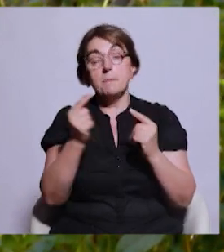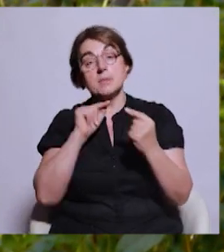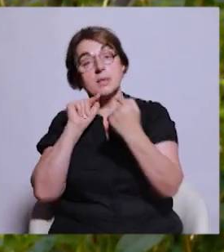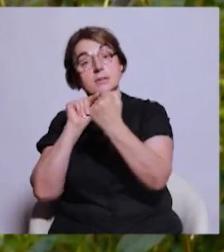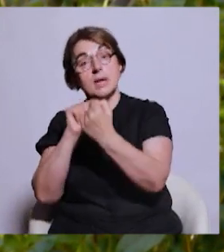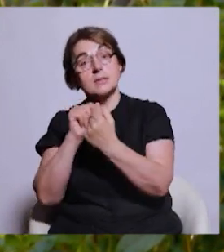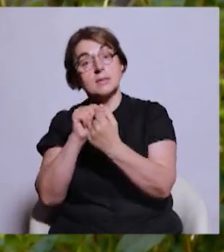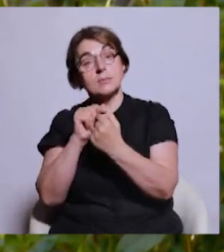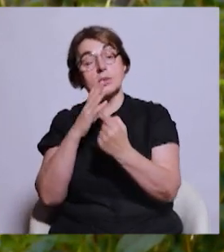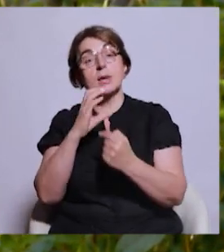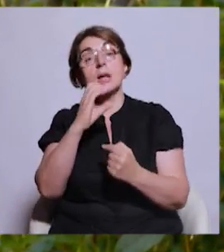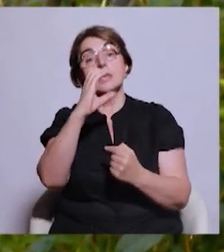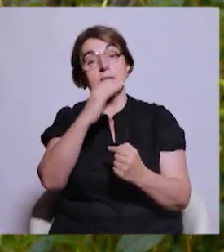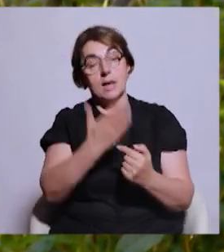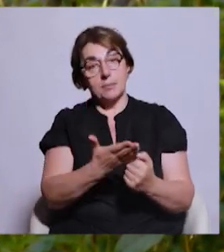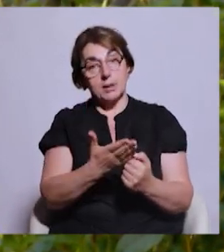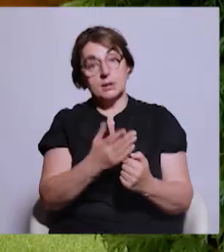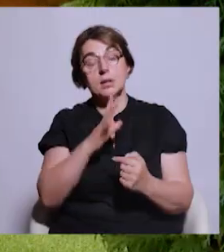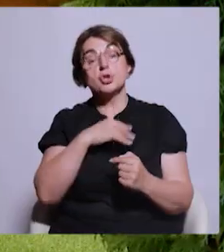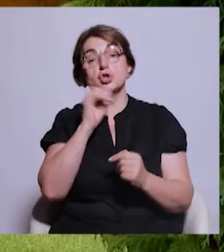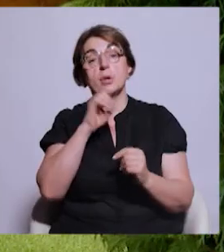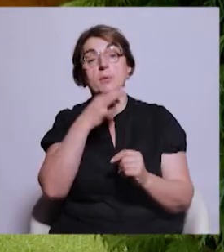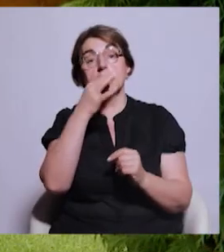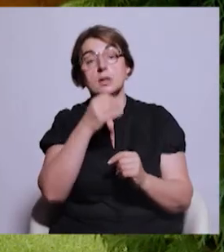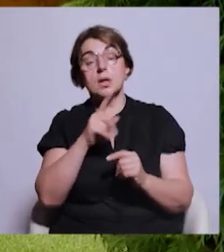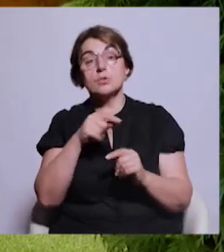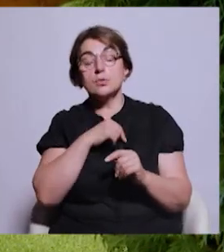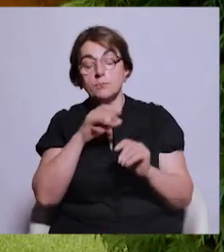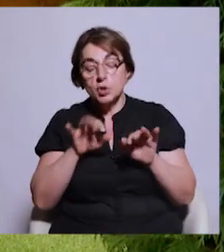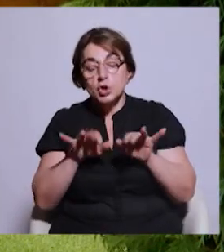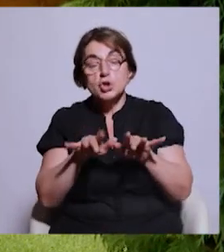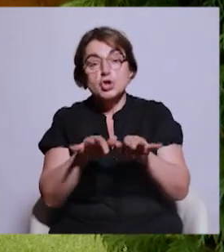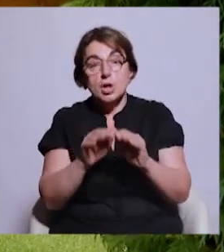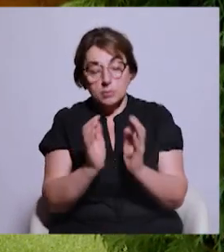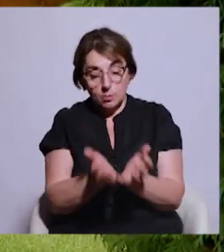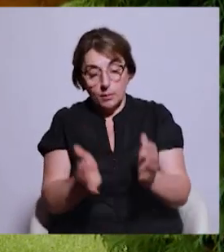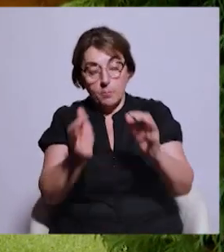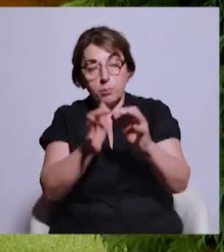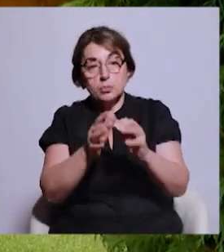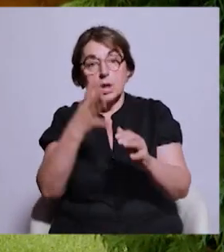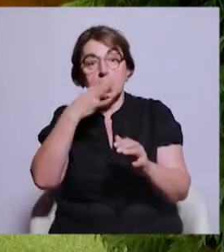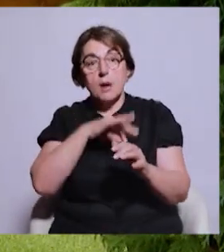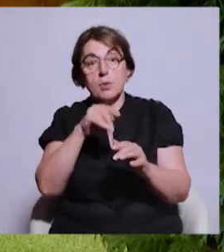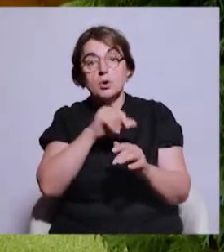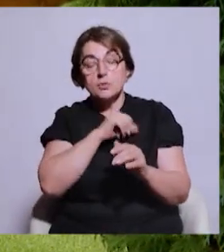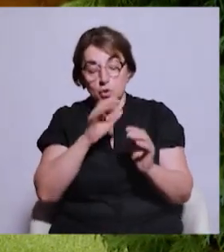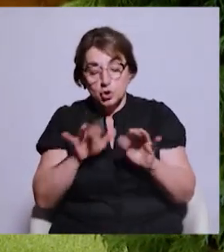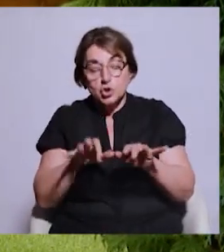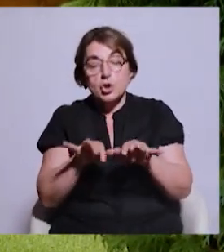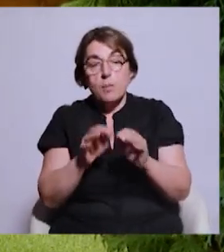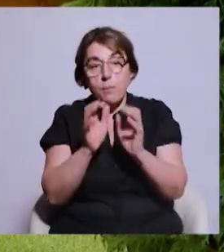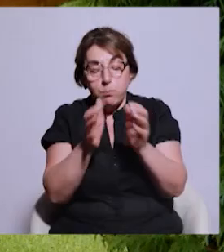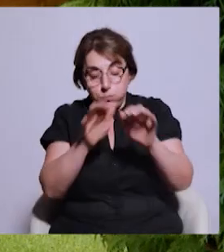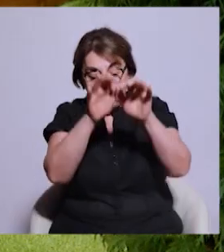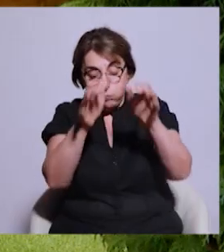საპირისპირო მოპირდაპირე მხარე იქნება სამხრეთი. შემიძლია გითხრათ ჭიანჭველების ბუდე, გამოვიყენოთ ძალიან აქტუალურად.